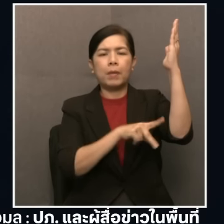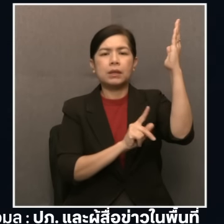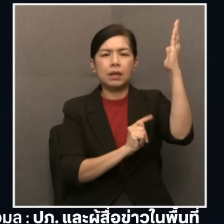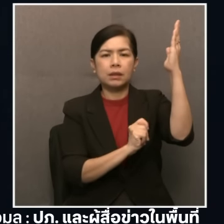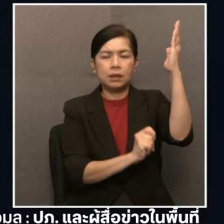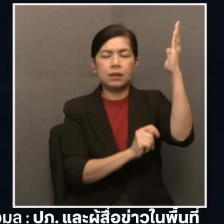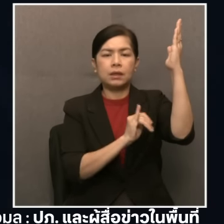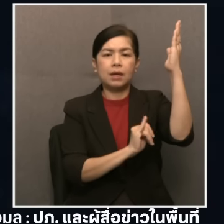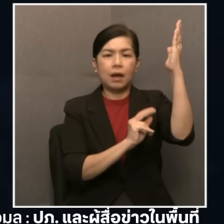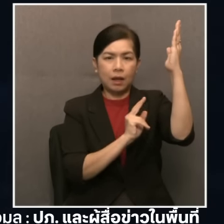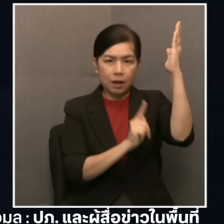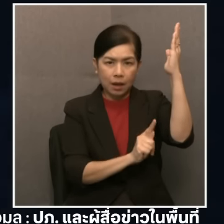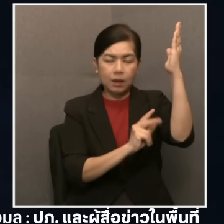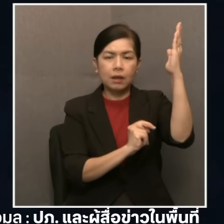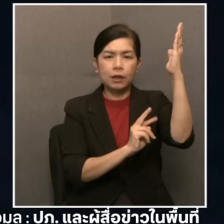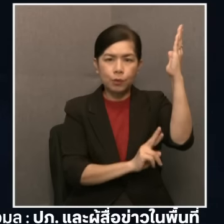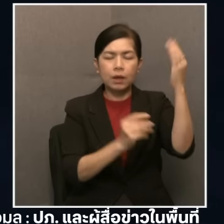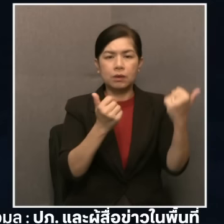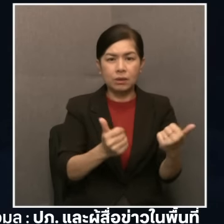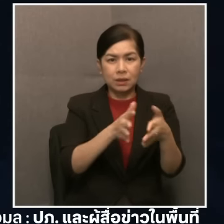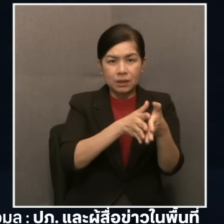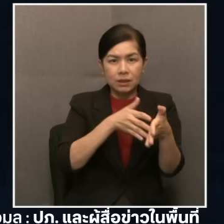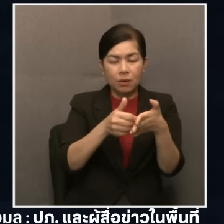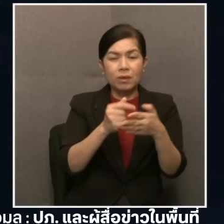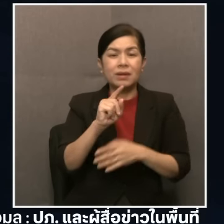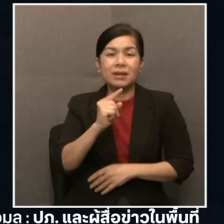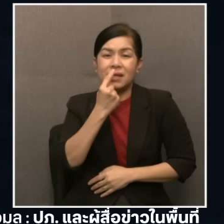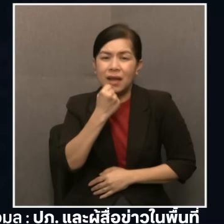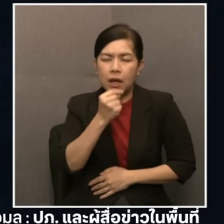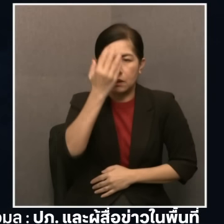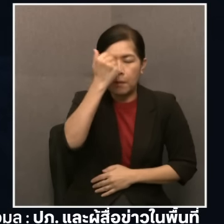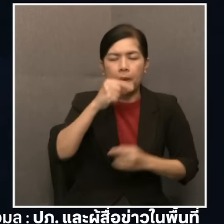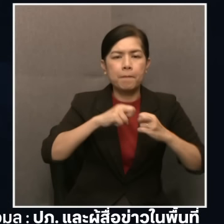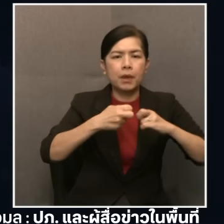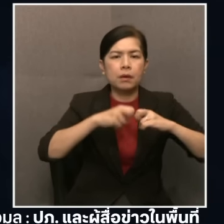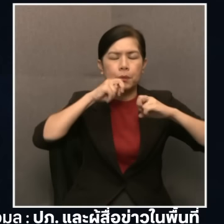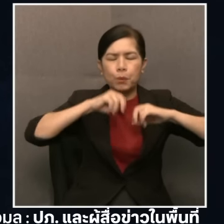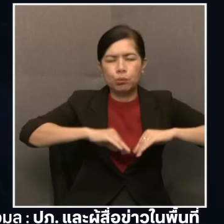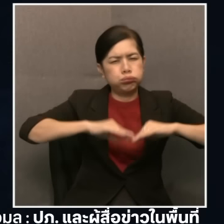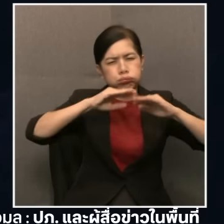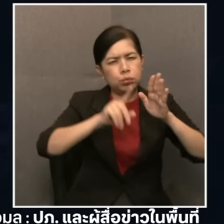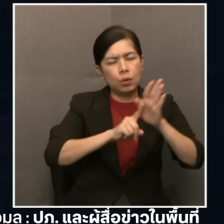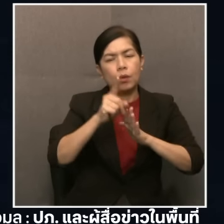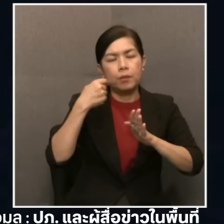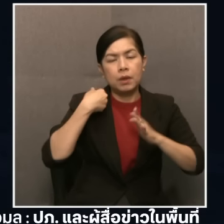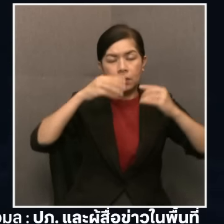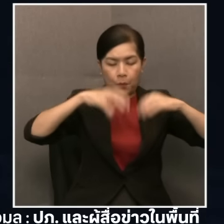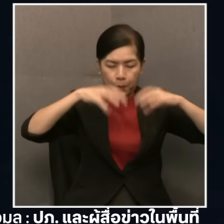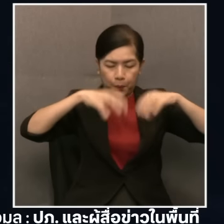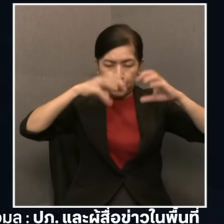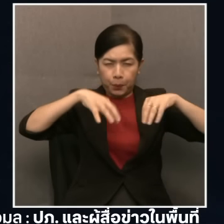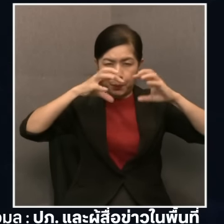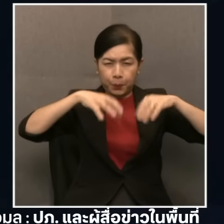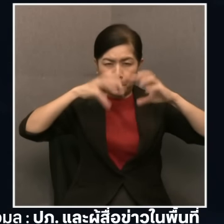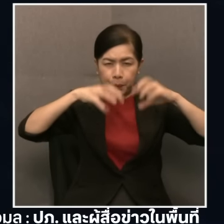าสตอนนี้น้ำท่วมอยู่ในระดับสีแดงค่ะเพราะว่าน้ำท่วมสูงมากฝนตกลงมาอย่างหนักต่อเนื่อง2วันปัตต